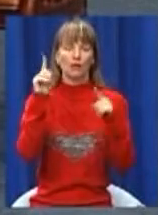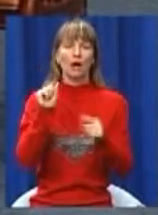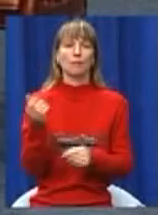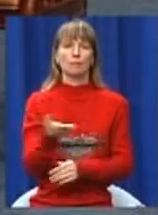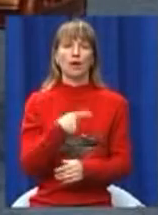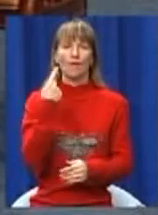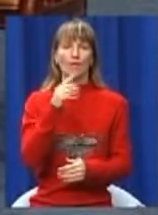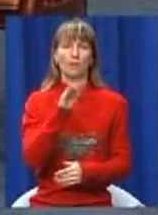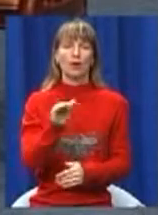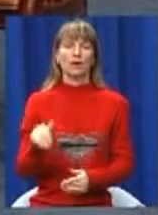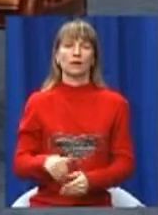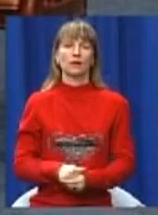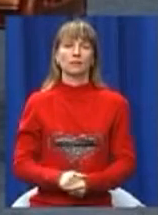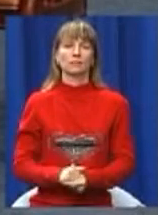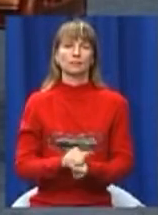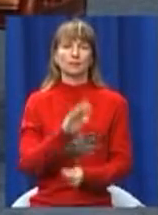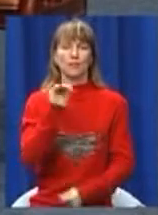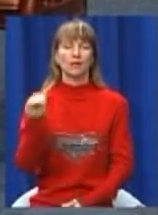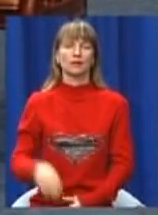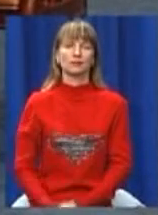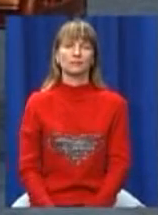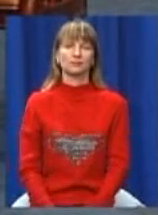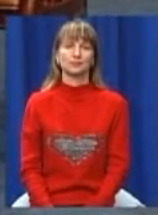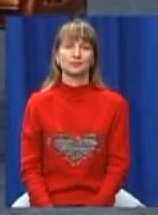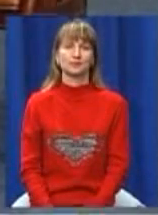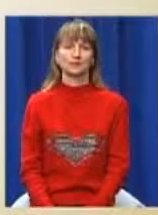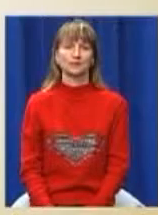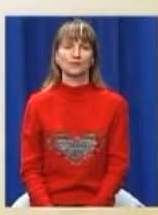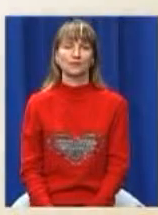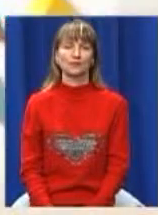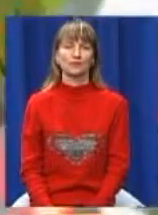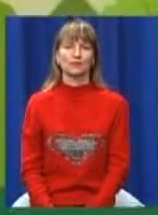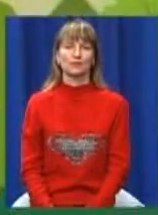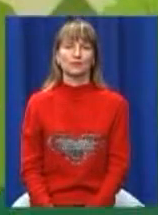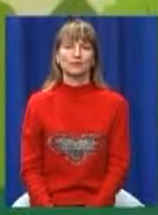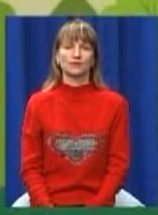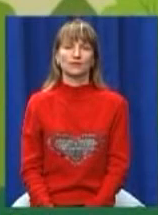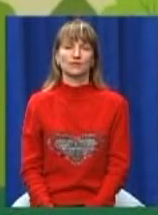А ми вам говоримо, бувайте! Бувайте! Thank you.